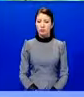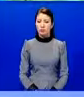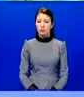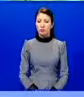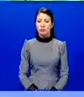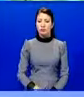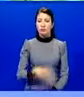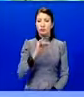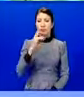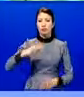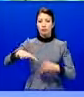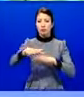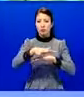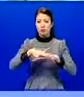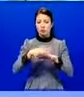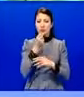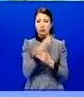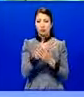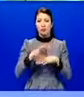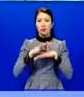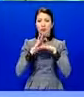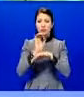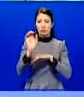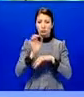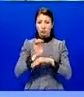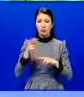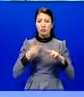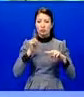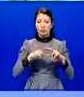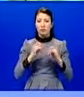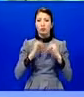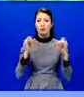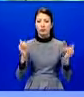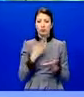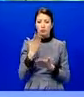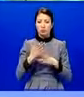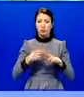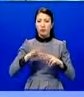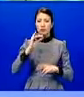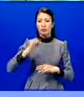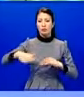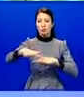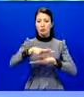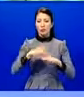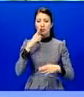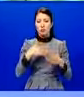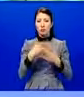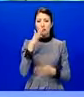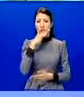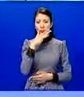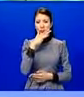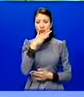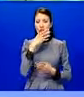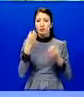Оңтүстік облыстың ет экспорттау әлеуеті артып келеді. Бұған дейін буферлі нүкте саналып келген оңтүстік Қазақстан облысы таяуда ауысылдан азат